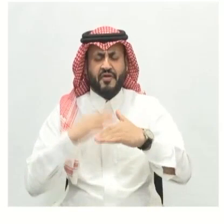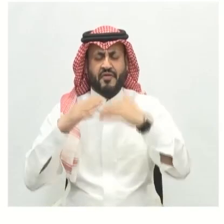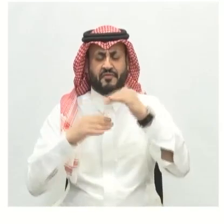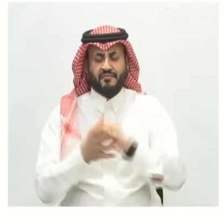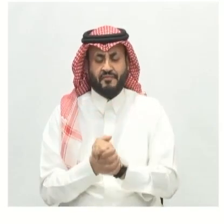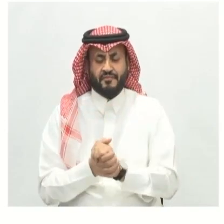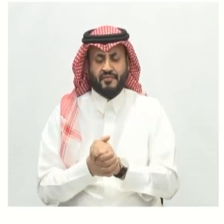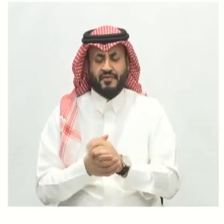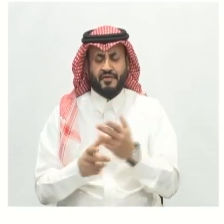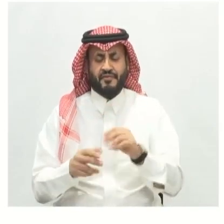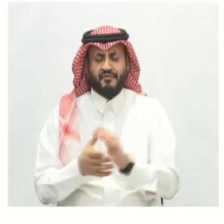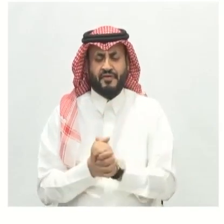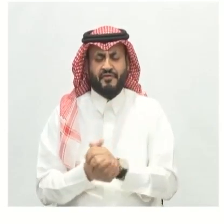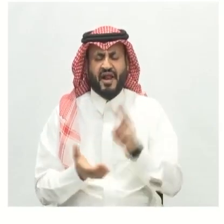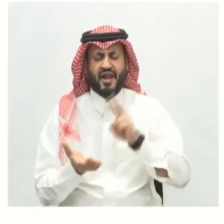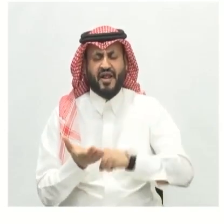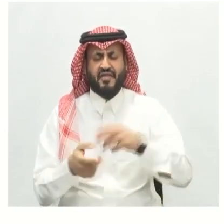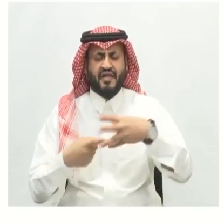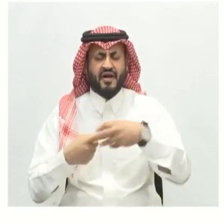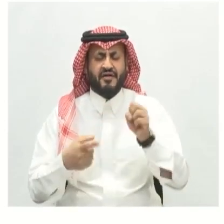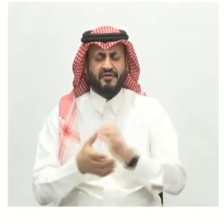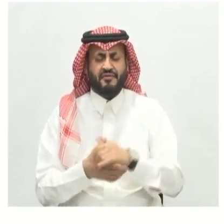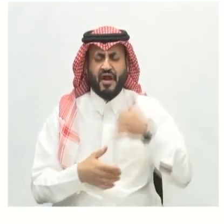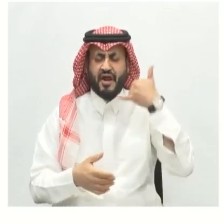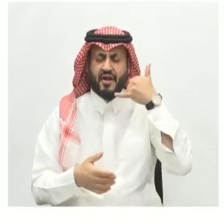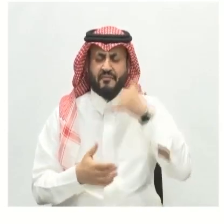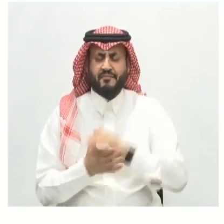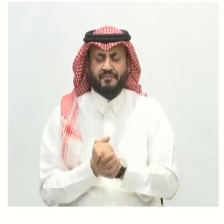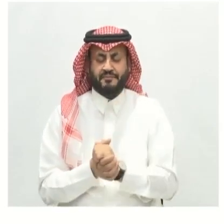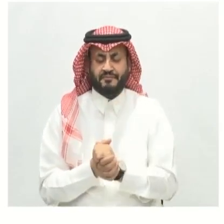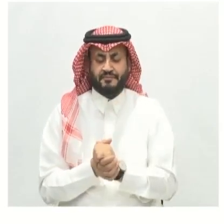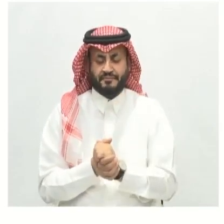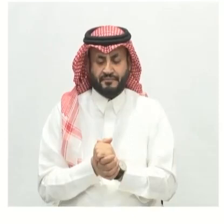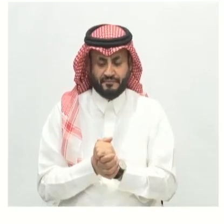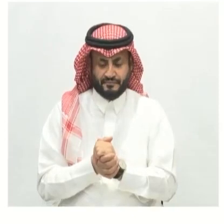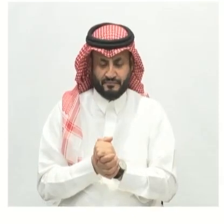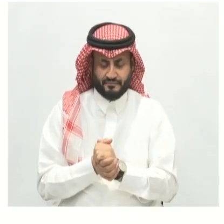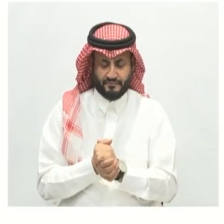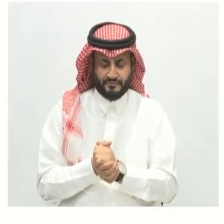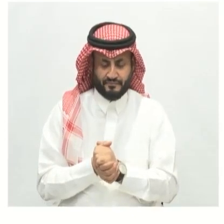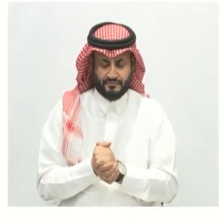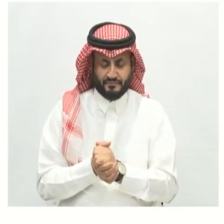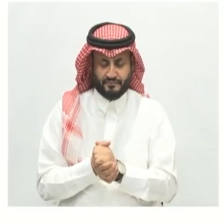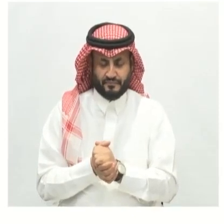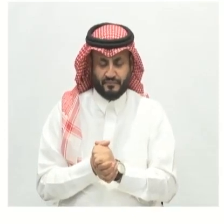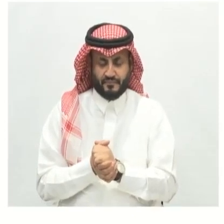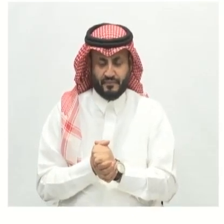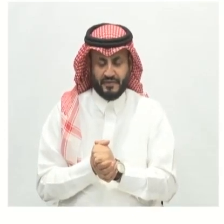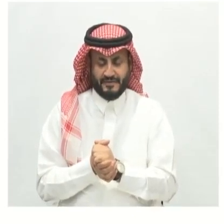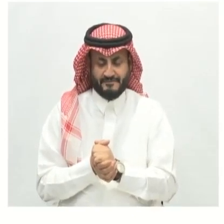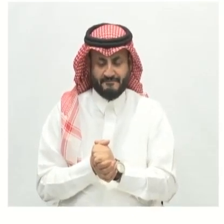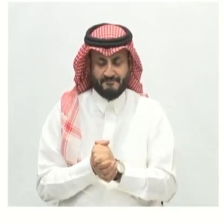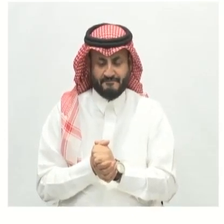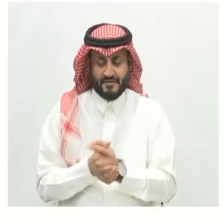اخيرا التاثير السلبي من بعض وسائل بارك الله فيكم التواصل الاجتماعي اسباب ضعف